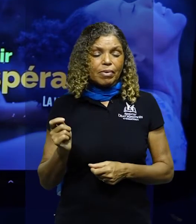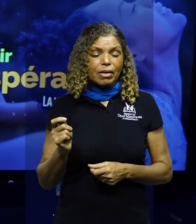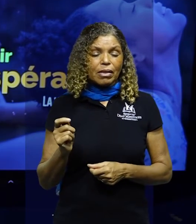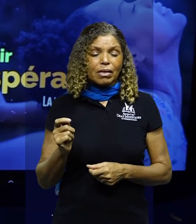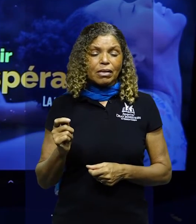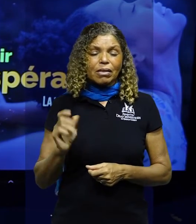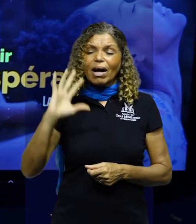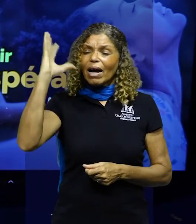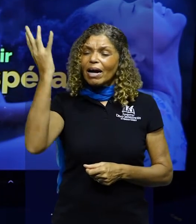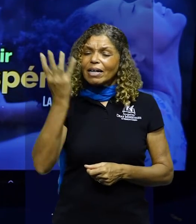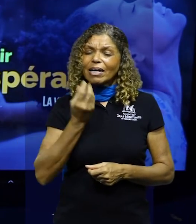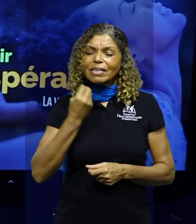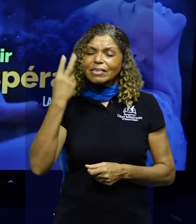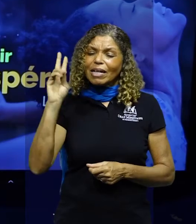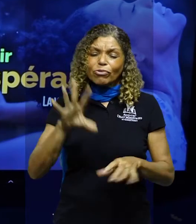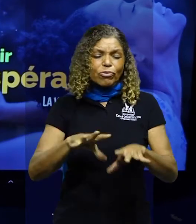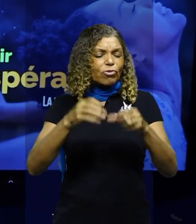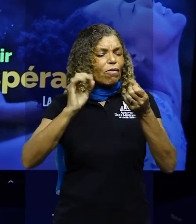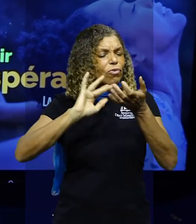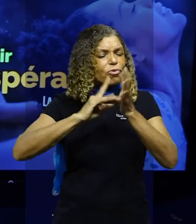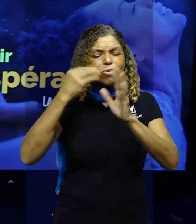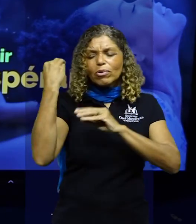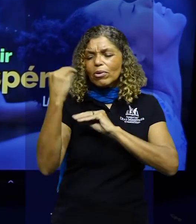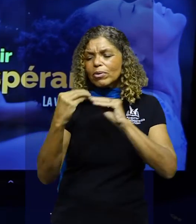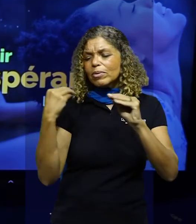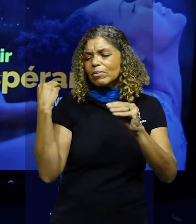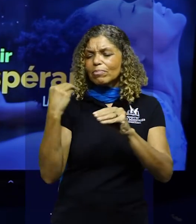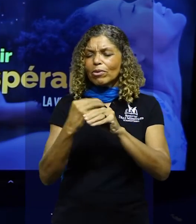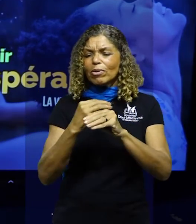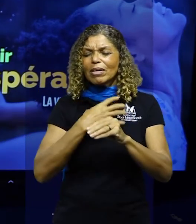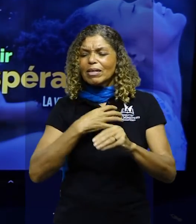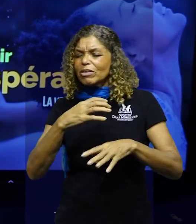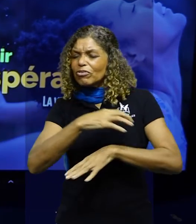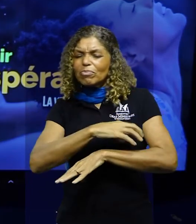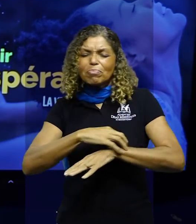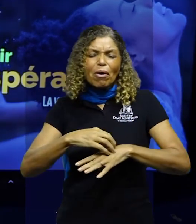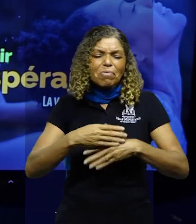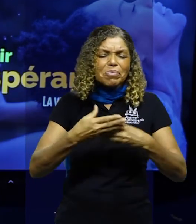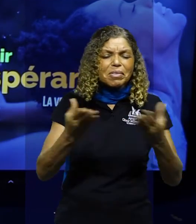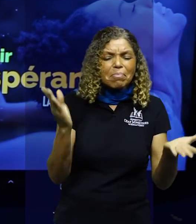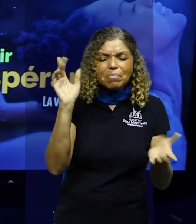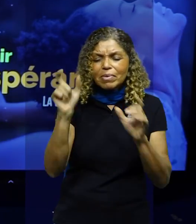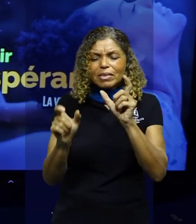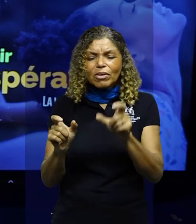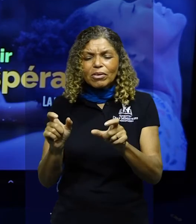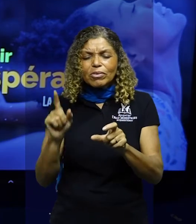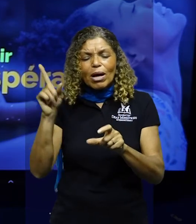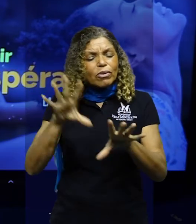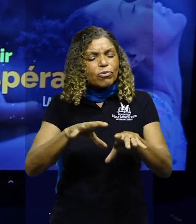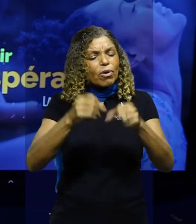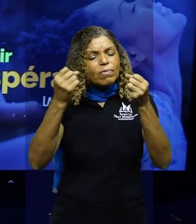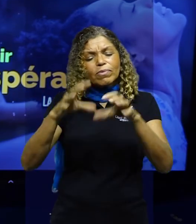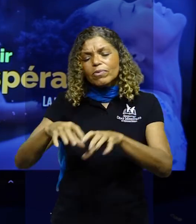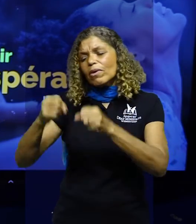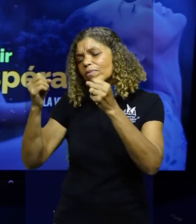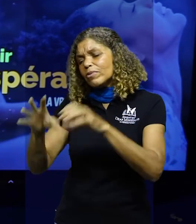elle est pour tous les hommes. Que nous soyons riches ou pauvres, rois ou simples citoyens, ta grâce, elle est pour tous les hommes. Merci